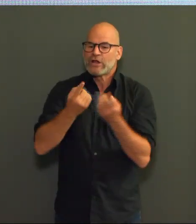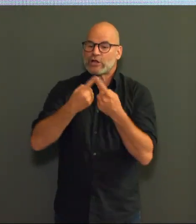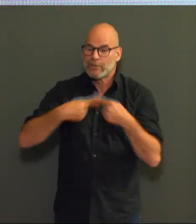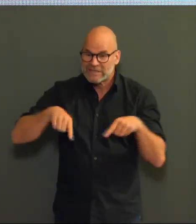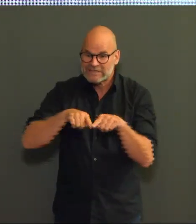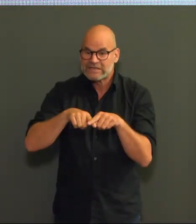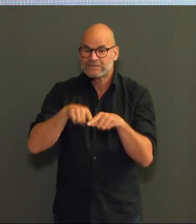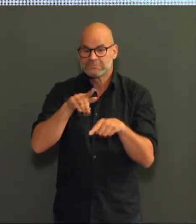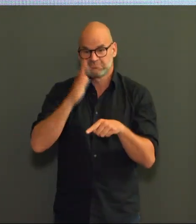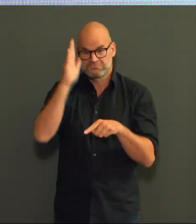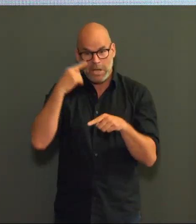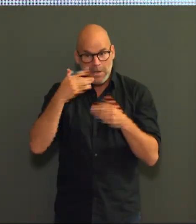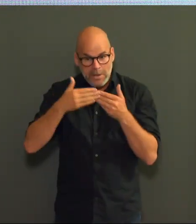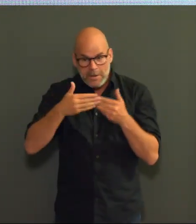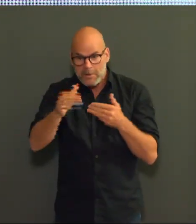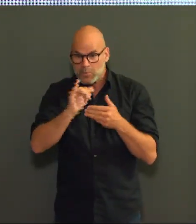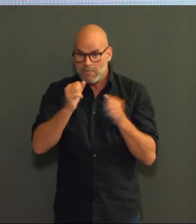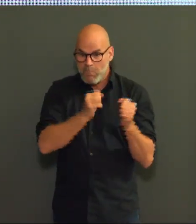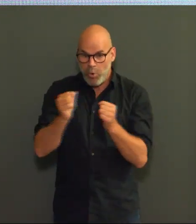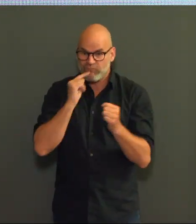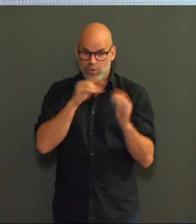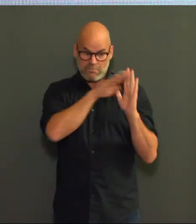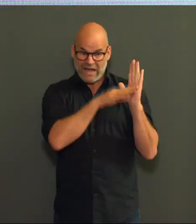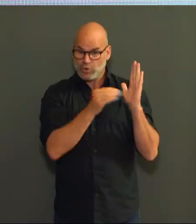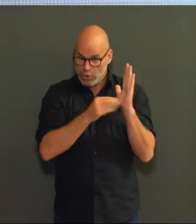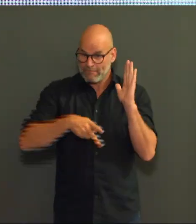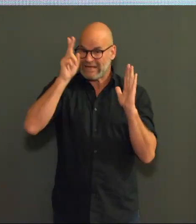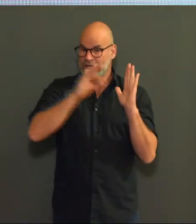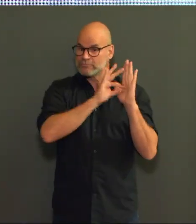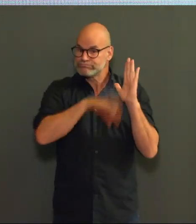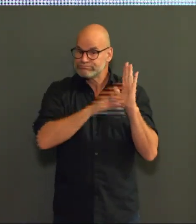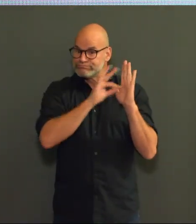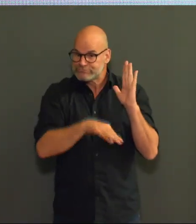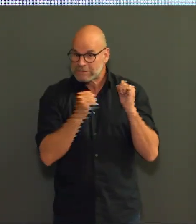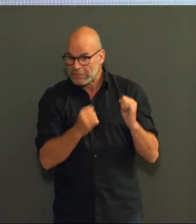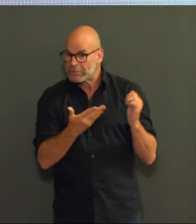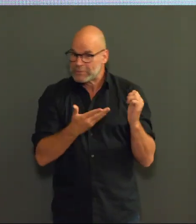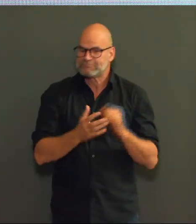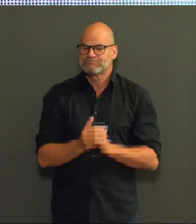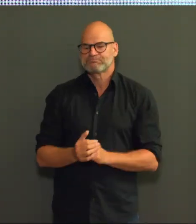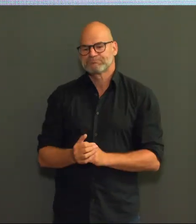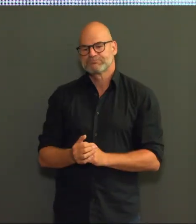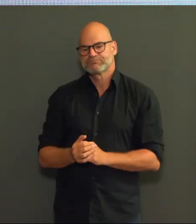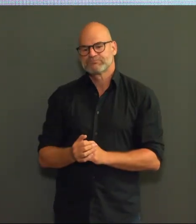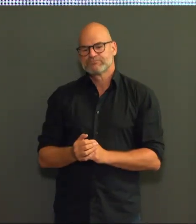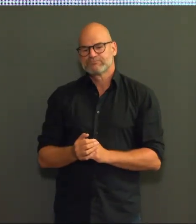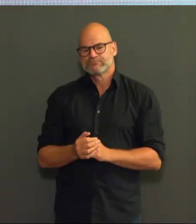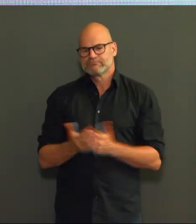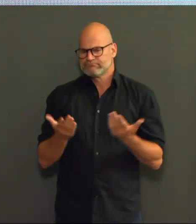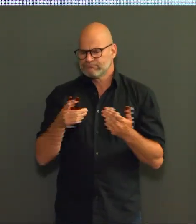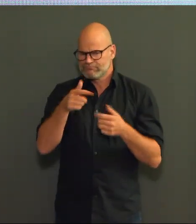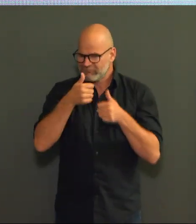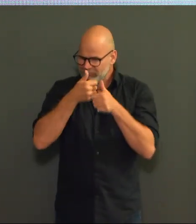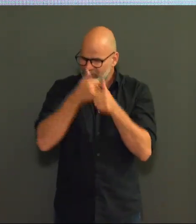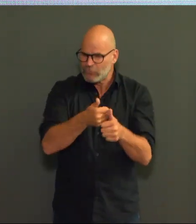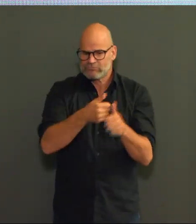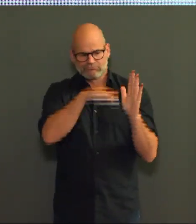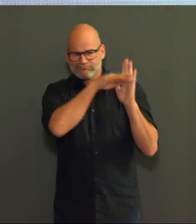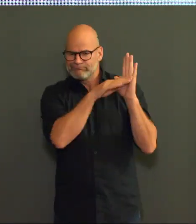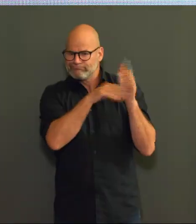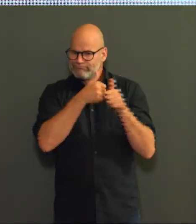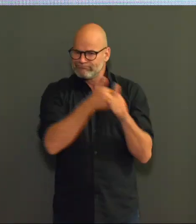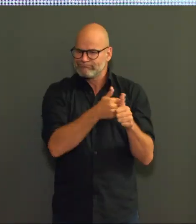genieten van een mooie zomer. Ik wens jullie nog een heel fijn en hopelijk verfrissend weekend toe. Bedankt voor uw